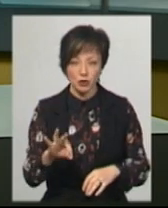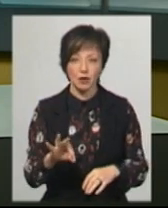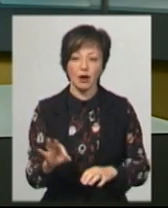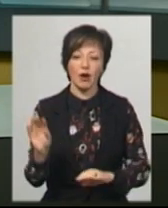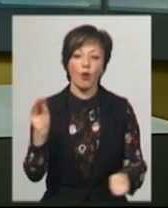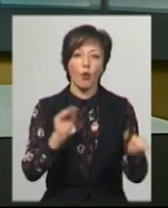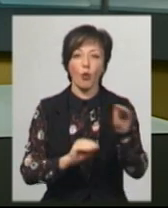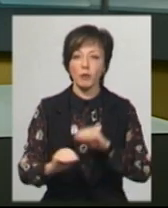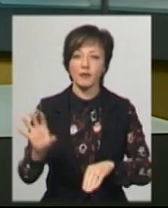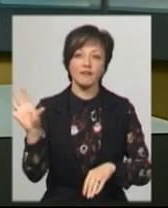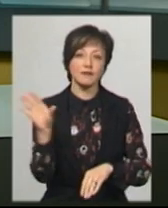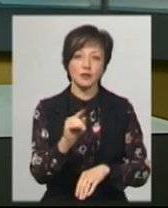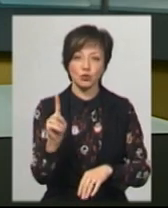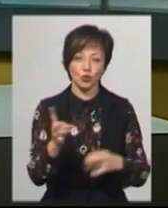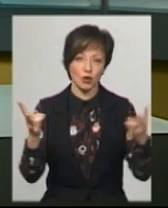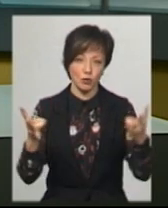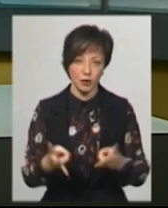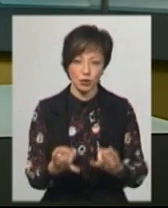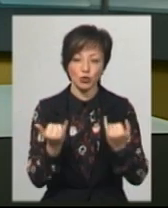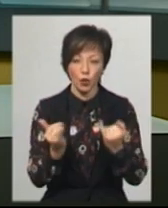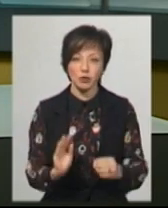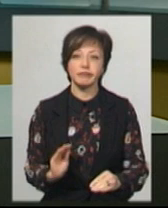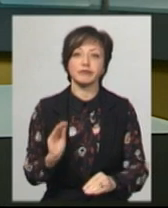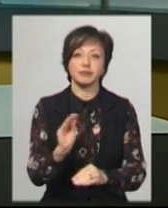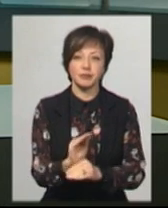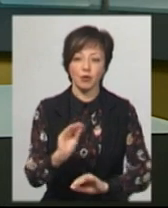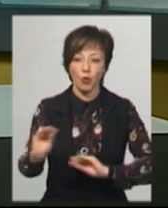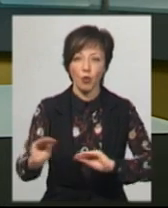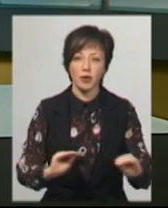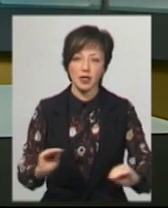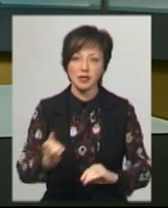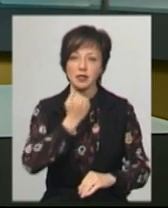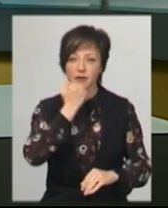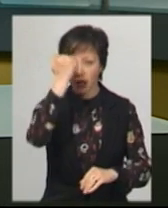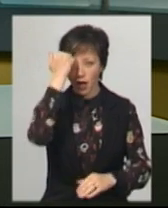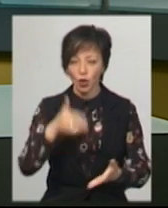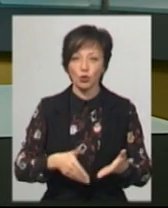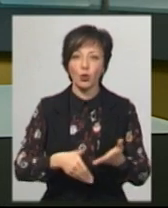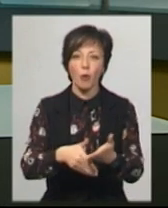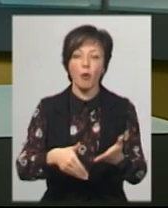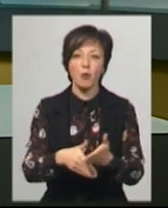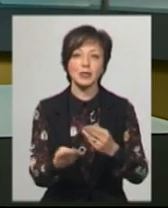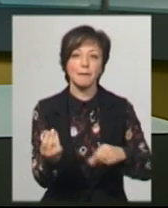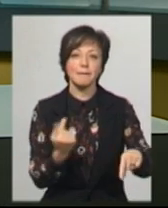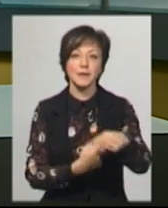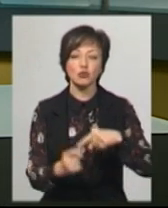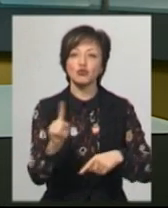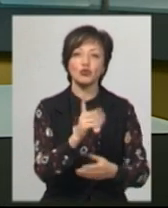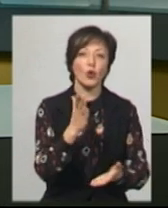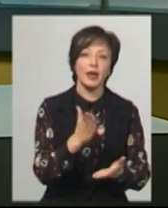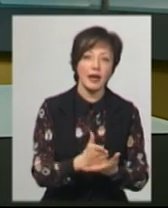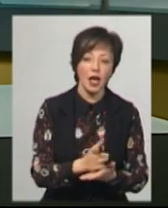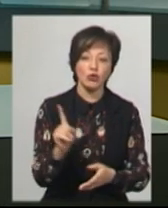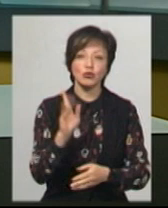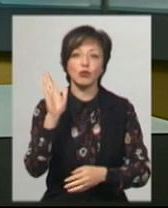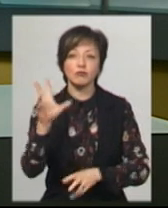усім необхідним. Сьогодні її також доукомплектовуватимуть завдяки допомозі представників бізнесу. Що саме є і на що